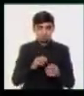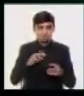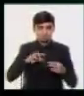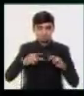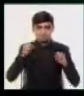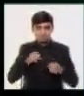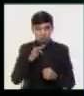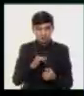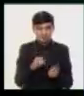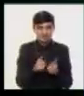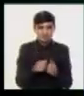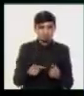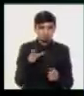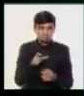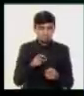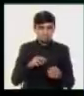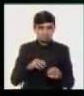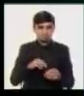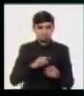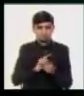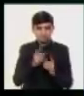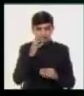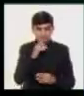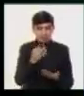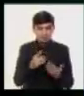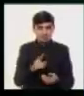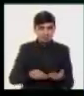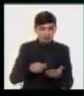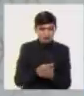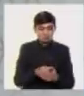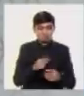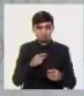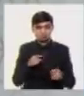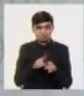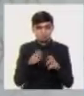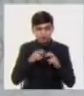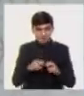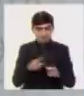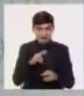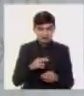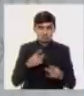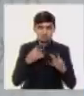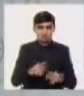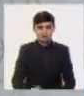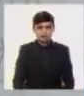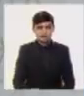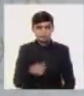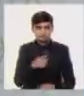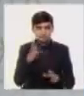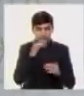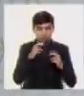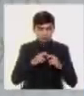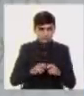купюры, находящиеся в обращении. Дополнительно платить за экспертизу не нужно. К нам поступают на экспертизу